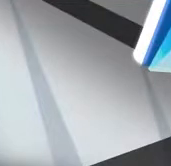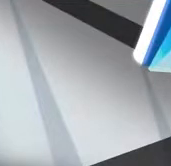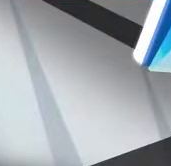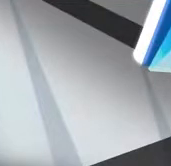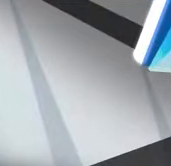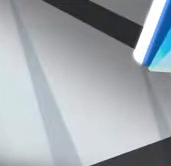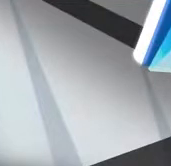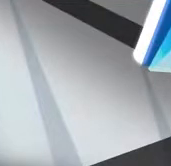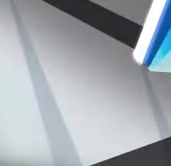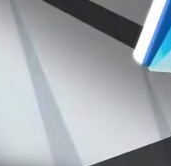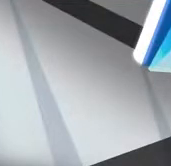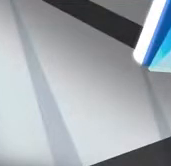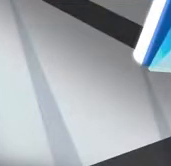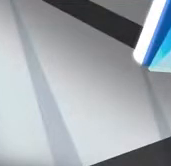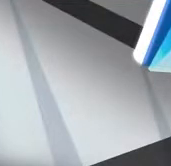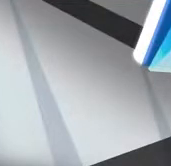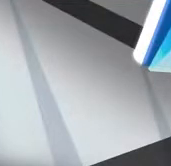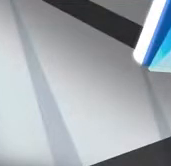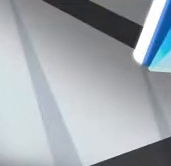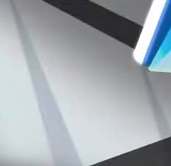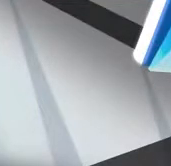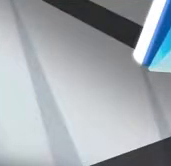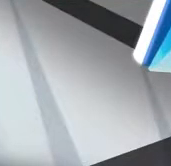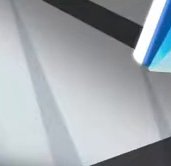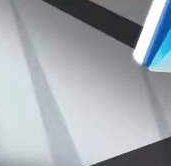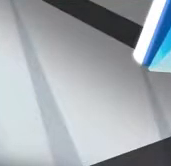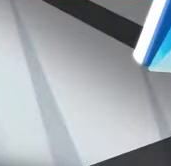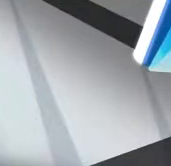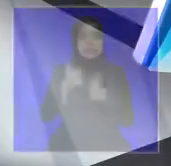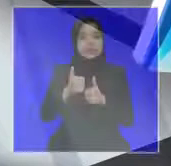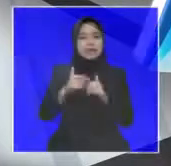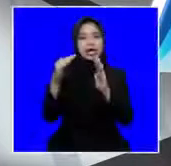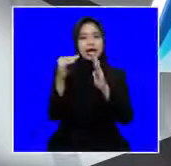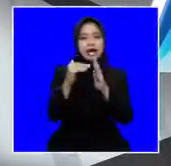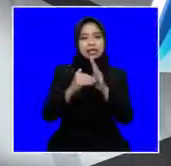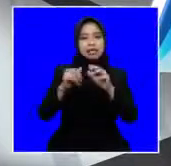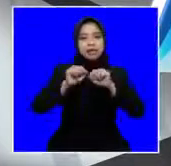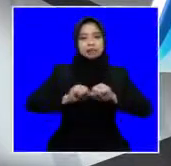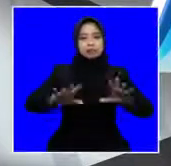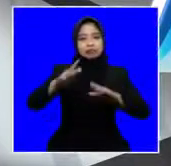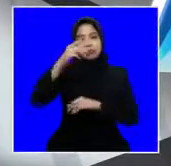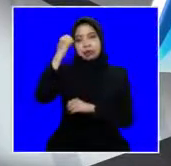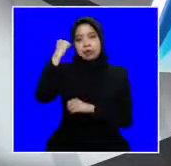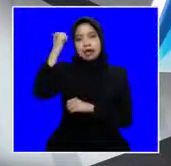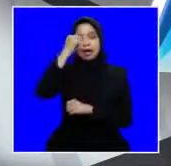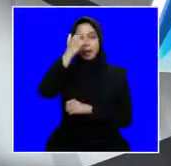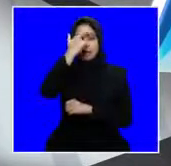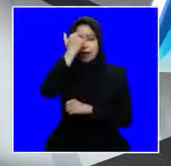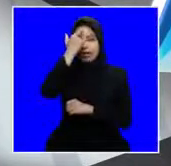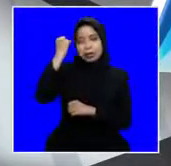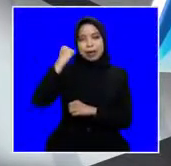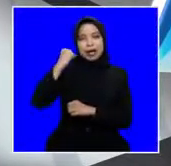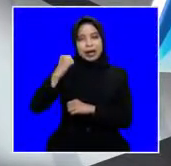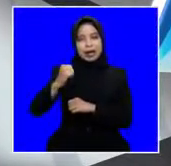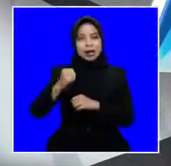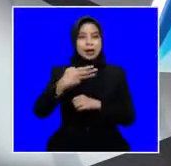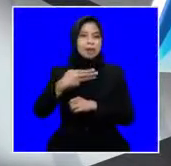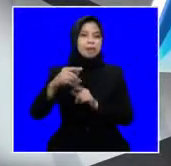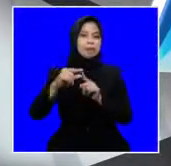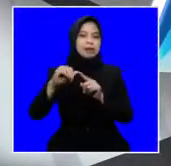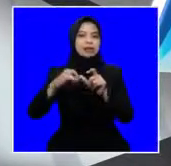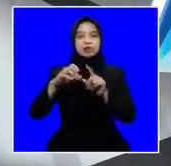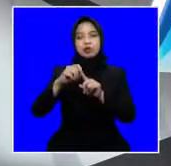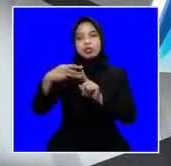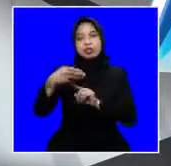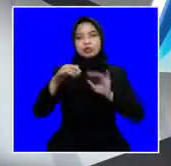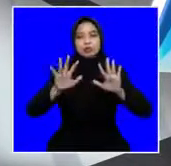kepada Tuhan Yang Maha Esa, di sore hari ini kita dapat bergabung dalam acara peluncuran Merdeka Belajar episode ke-10,